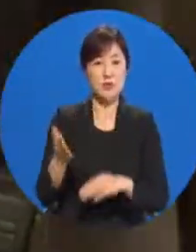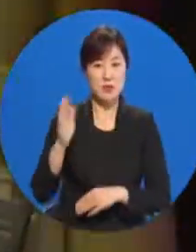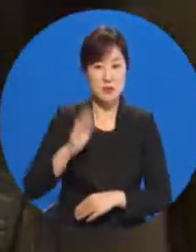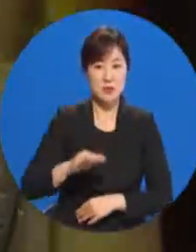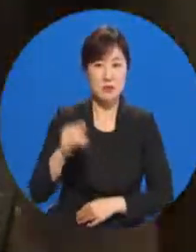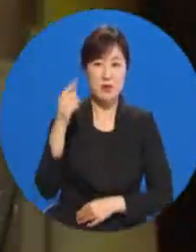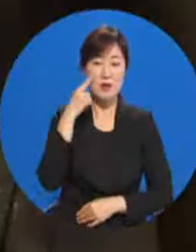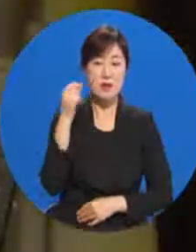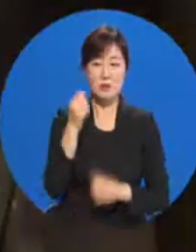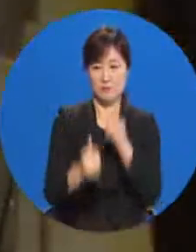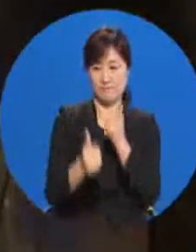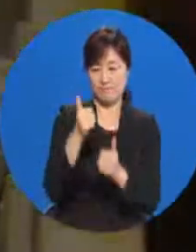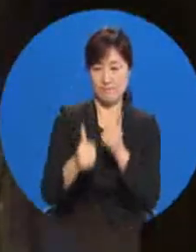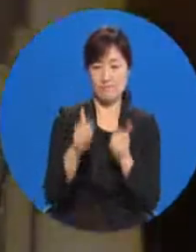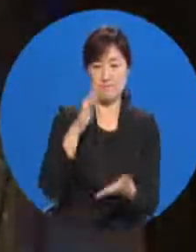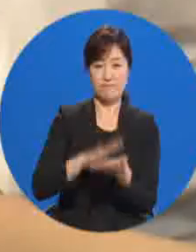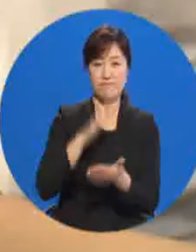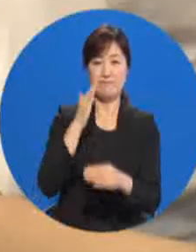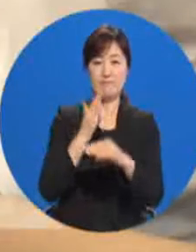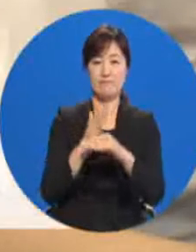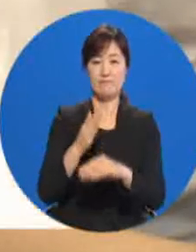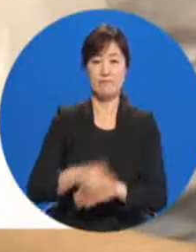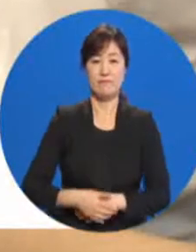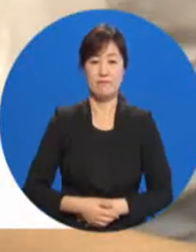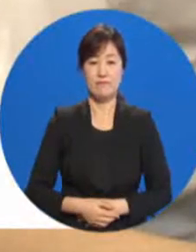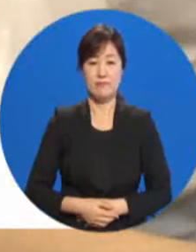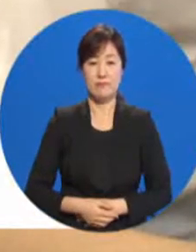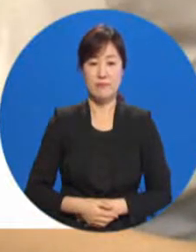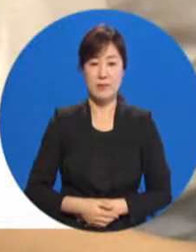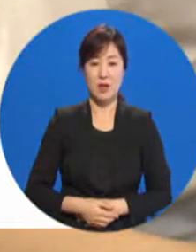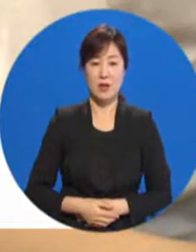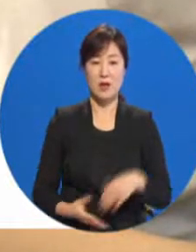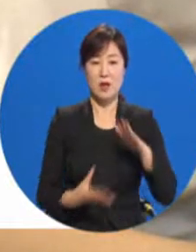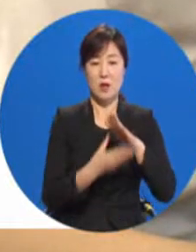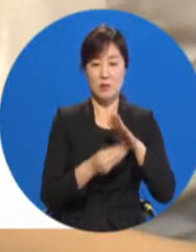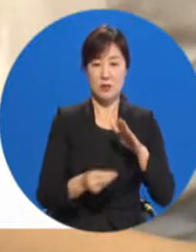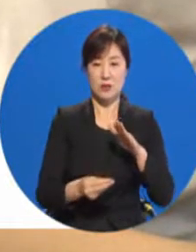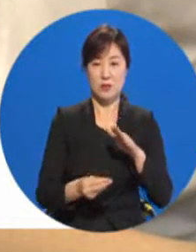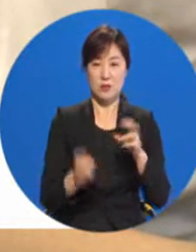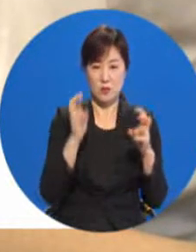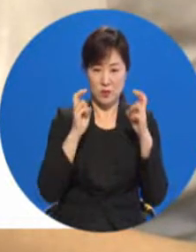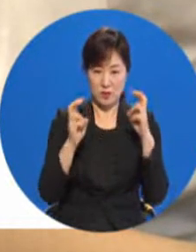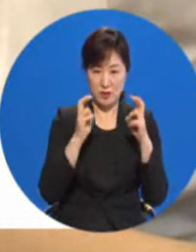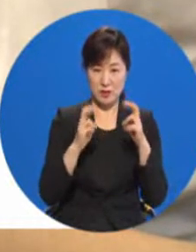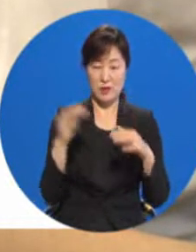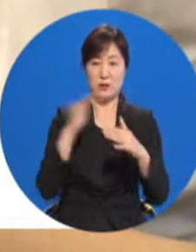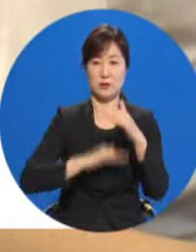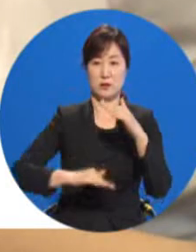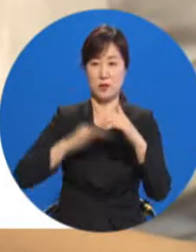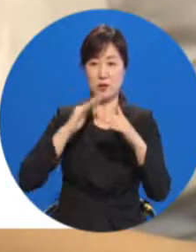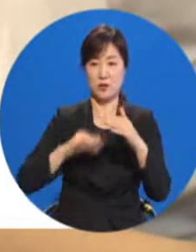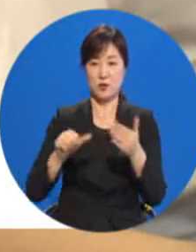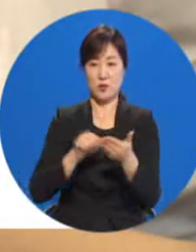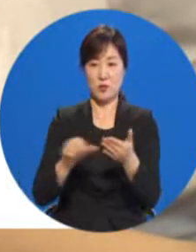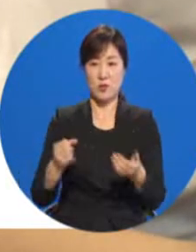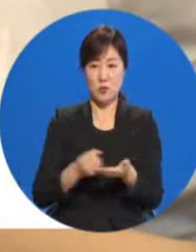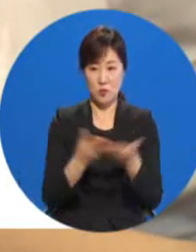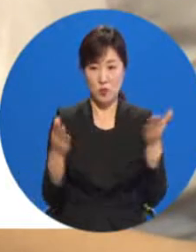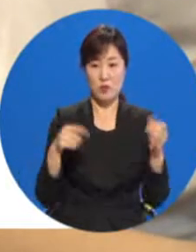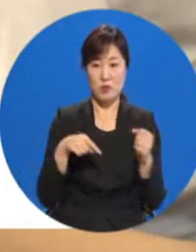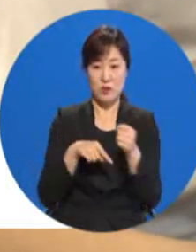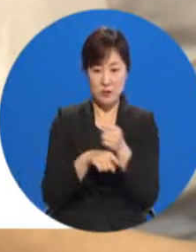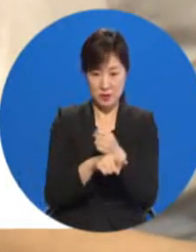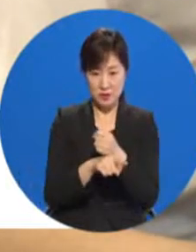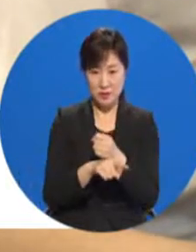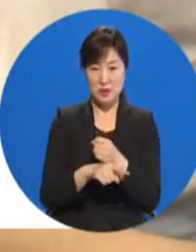치열한 경쟁을 하고 있습니다. 프린터 발급 회사에다가 정품으로 공급한다는 것은 저희 제품이 어느 정도 품질적으로 많이